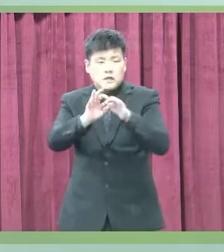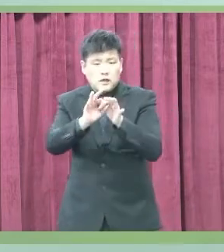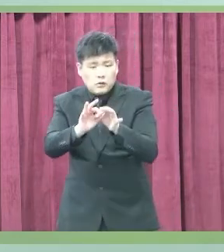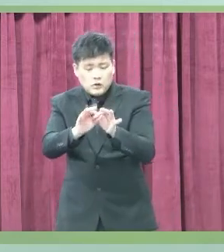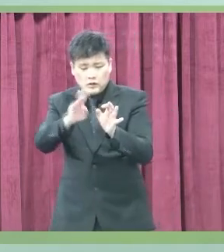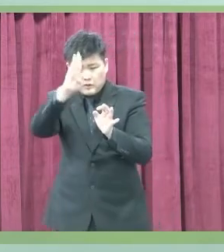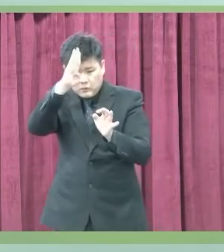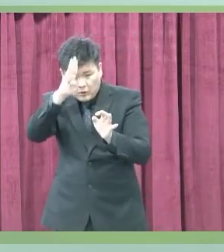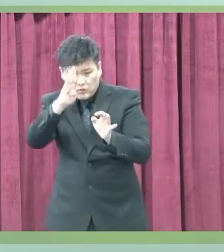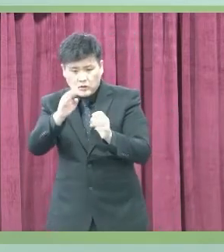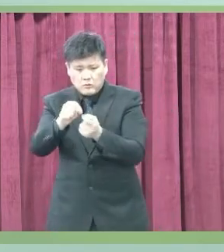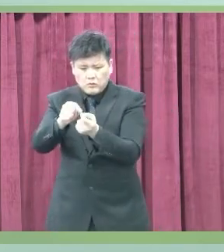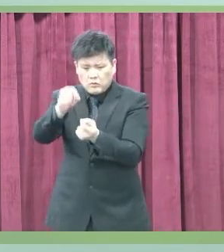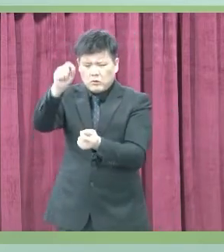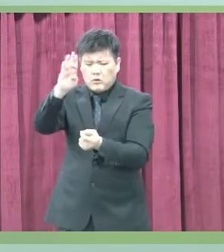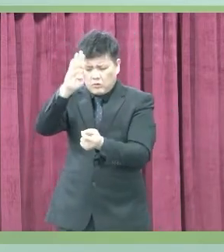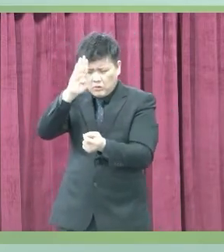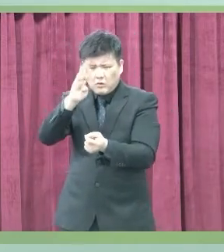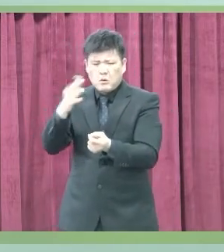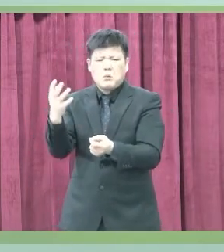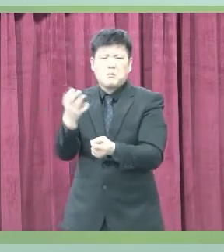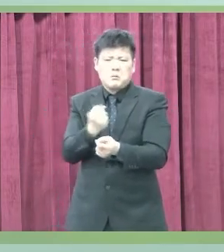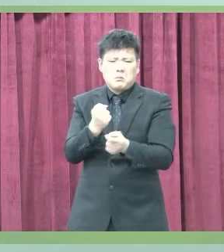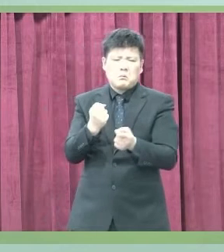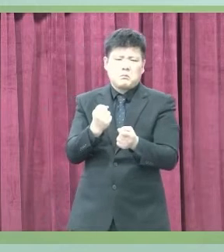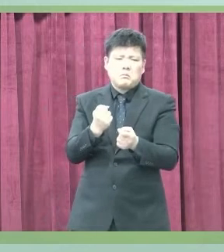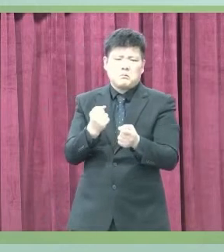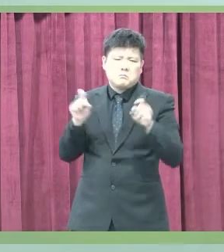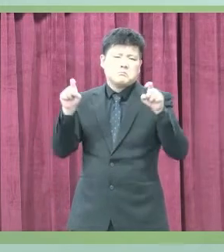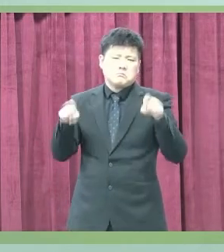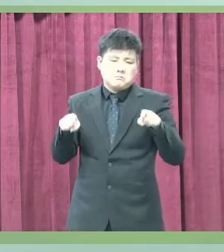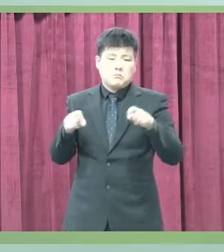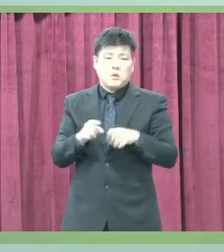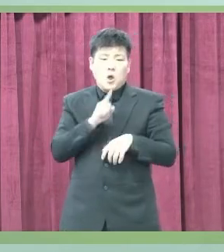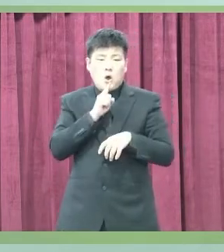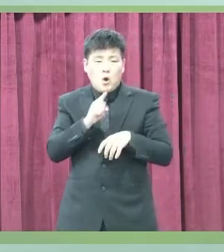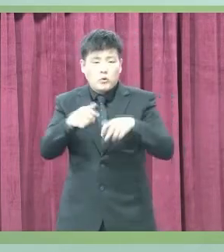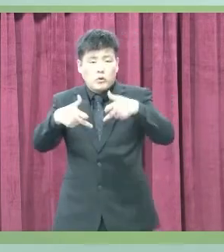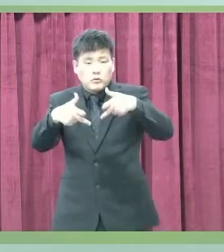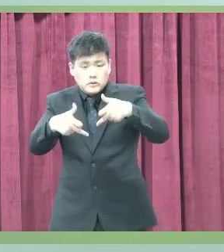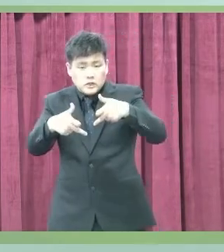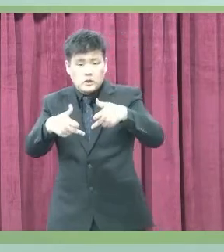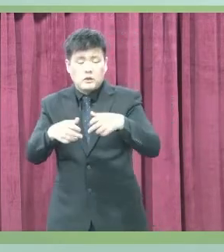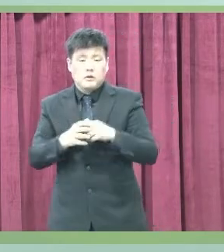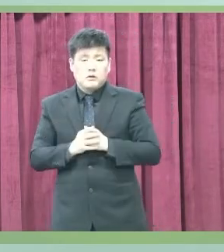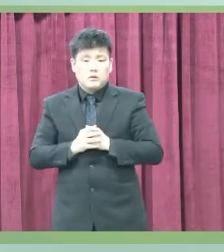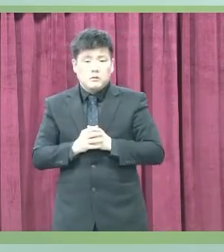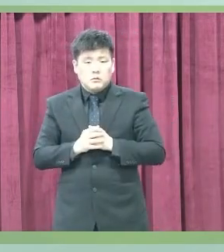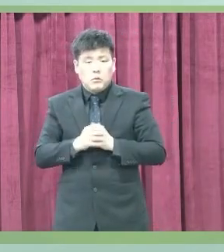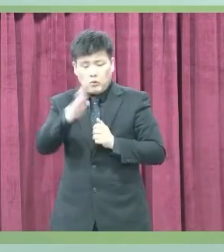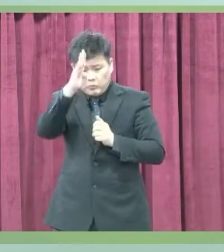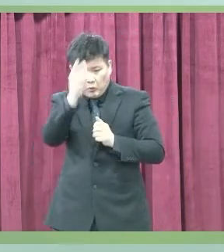질환과 또 만성질환을 같이 가지고 있고 언어장애 같은 경우는 상대적으로 장애 관련된 질환이 상대적으로